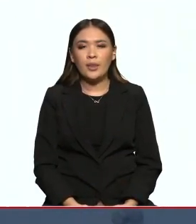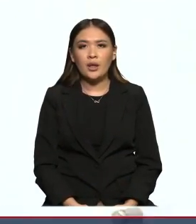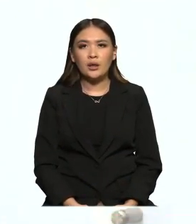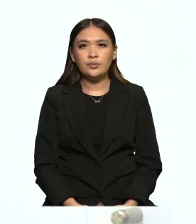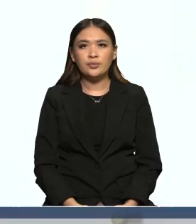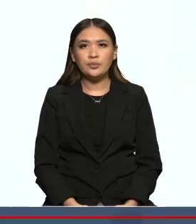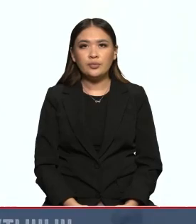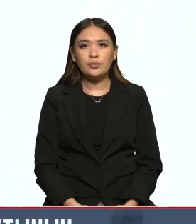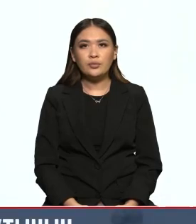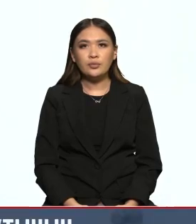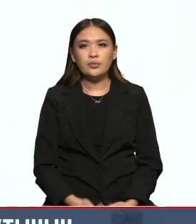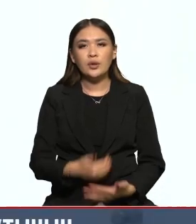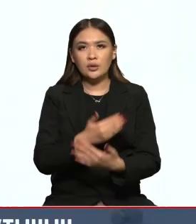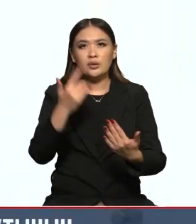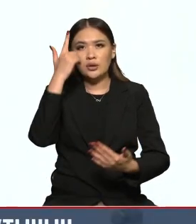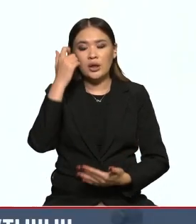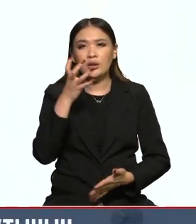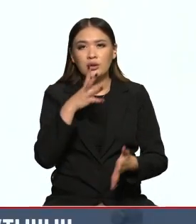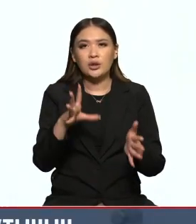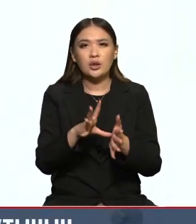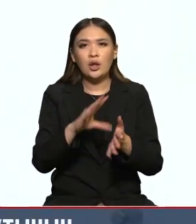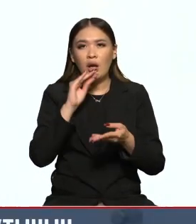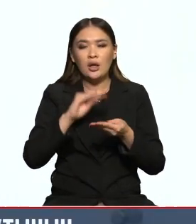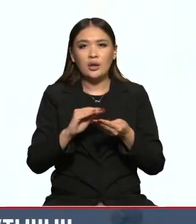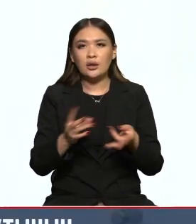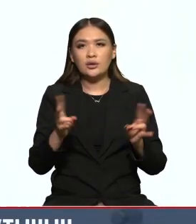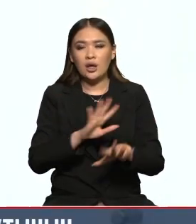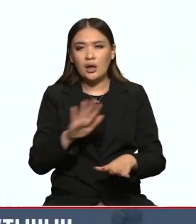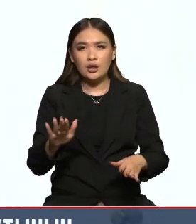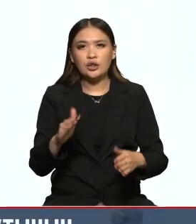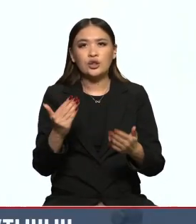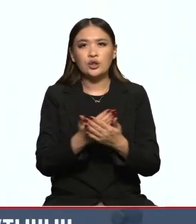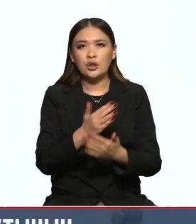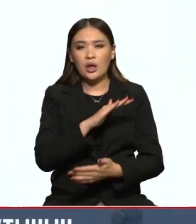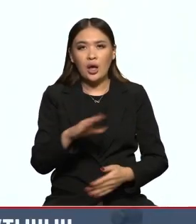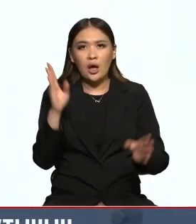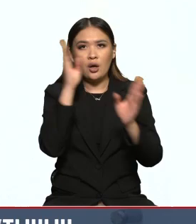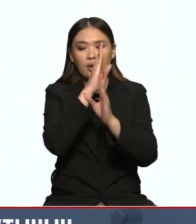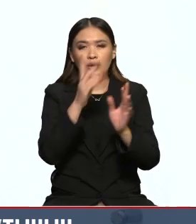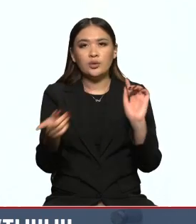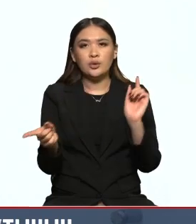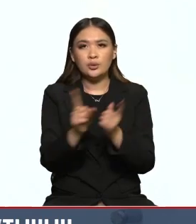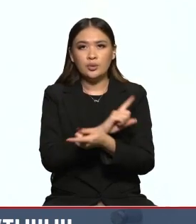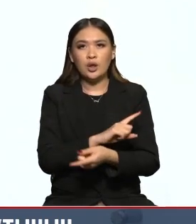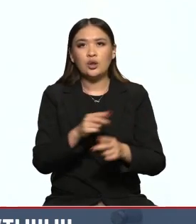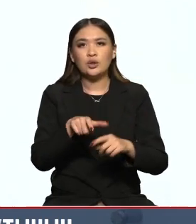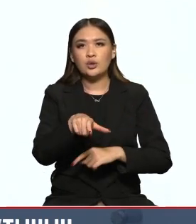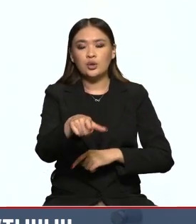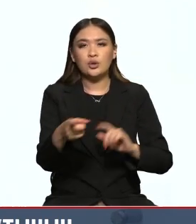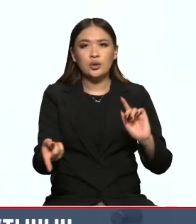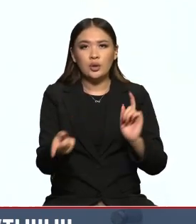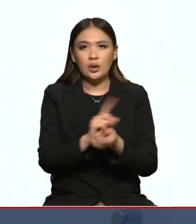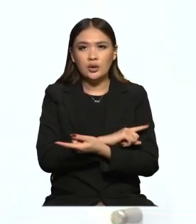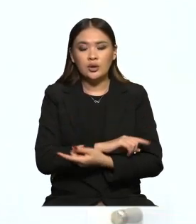Өзіңіз білесіз, технология орында тұрмайды, жаңалықтар орында тұрмайды, ауарай өзгеріп жатыр, жолдың қарқындылығы өзгеріп